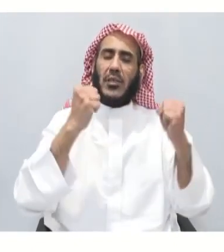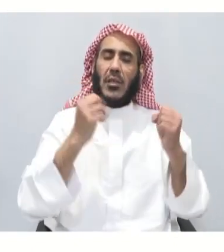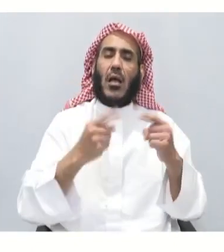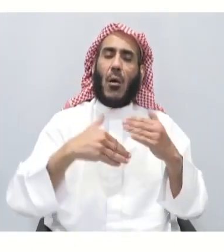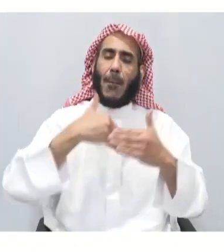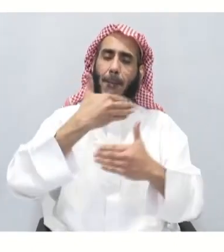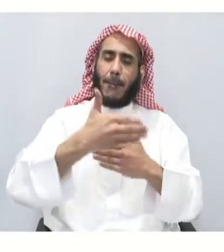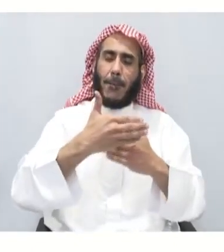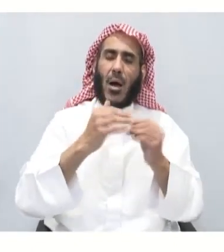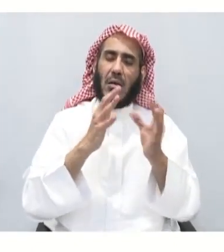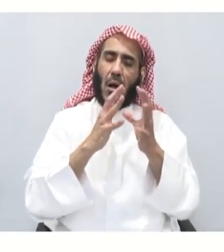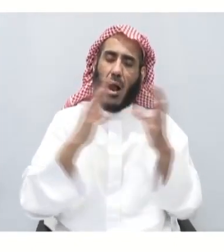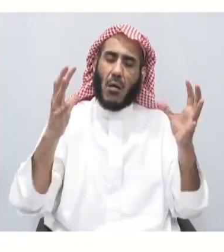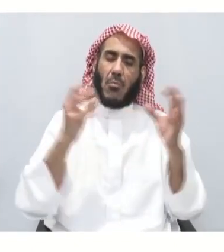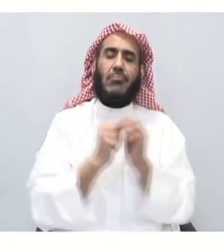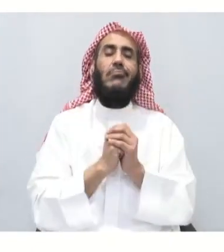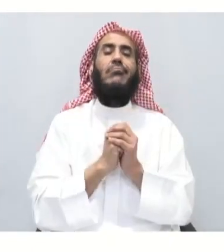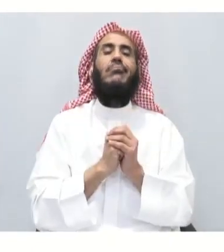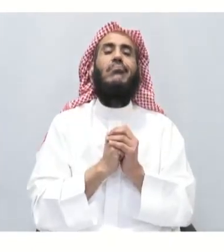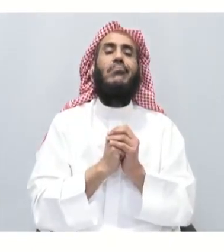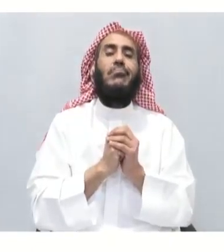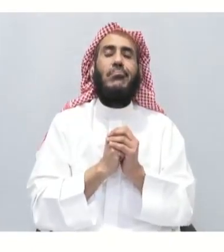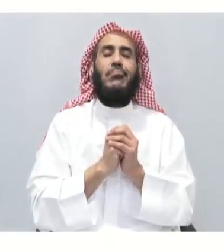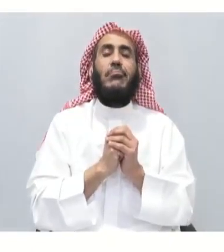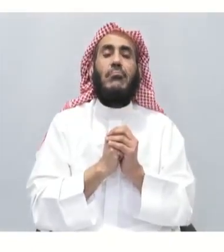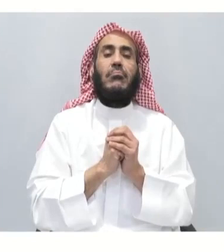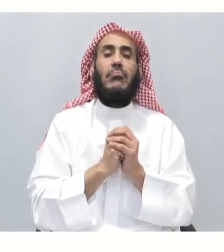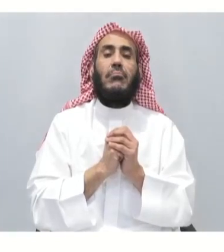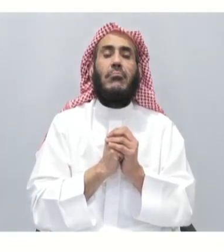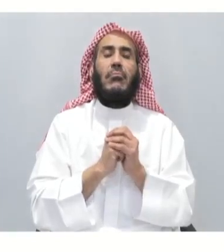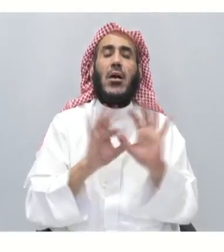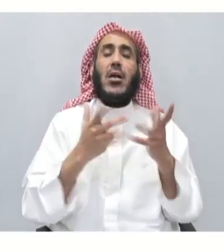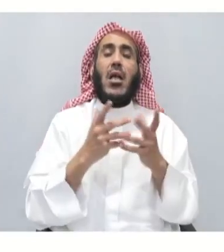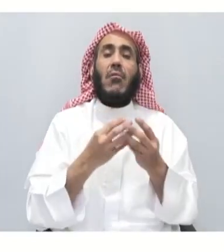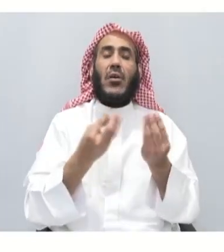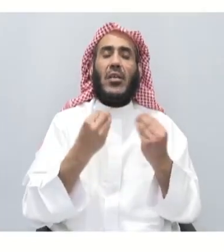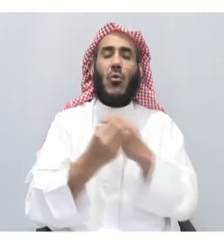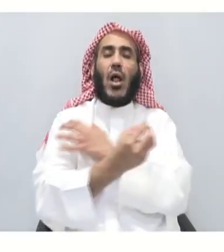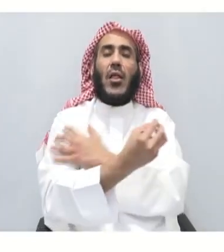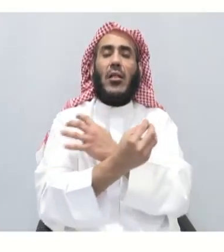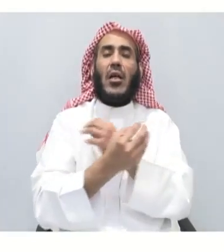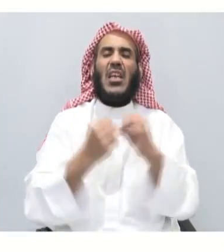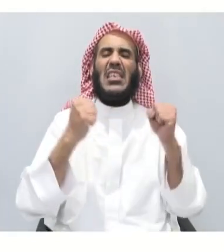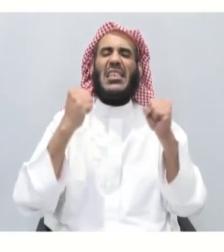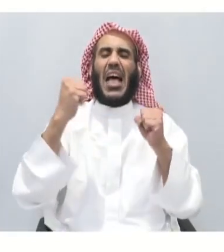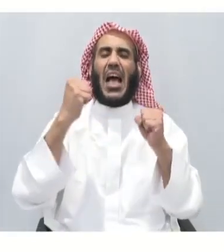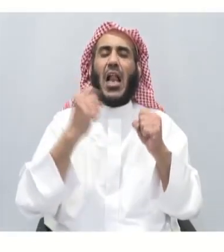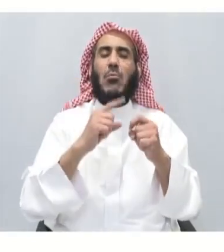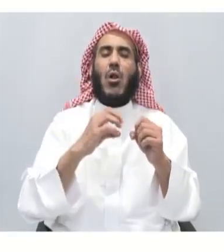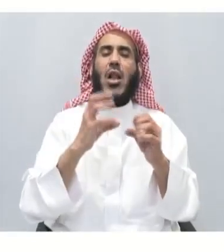اصبحت حجمها اكبر كيف تحصل العضلات على الطاقه اللازمه